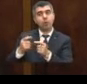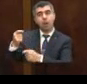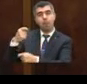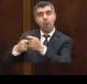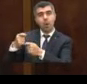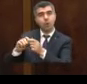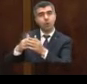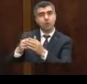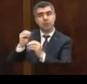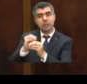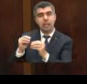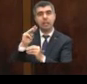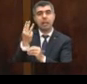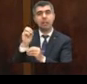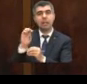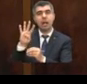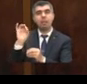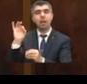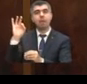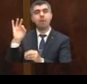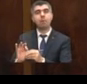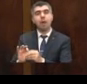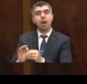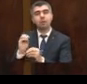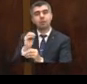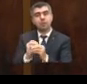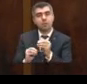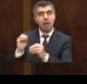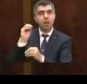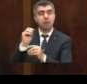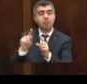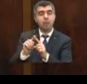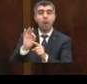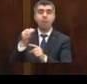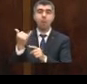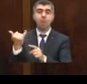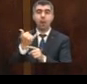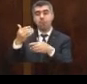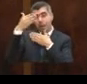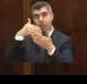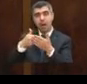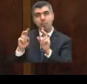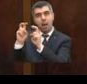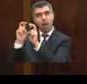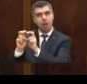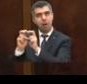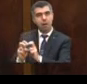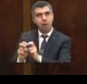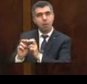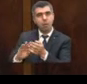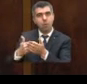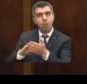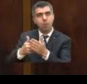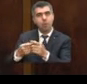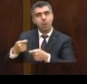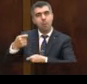المنتوجات المستوردة، كما نتمن تفعيل هذا المشروع لمبدئية الأفضلية الوطنية بالنسبة للمقاولات الوطنية والمواد والمنتوجات